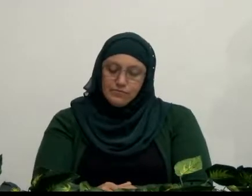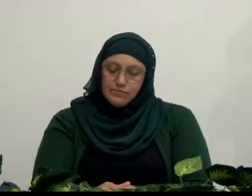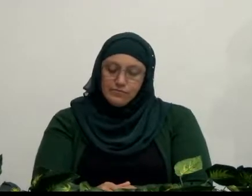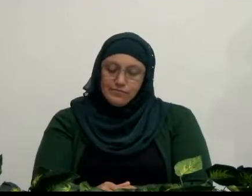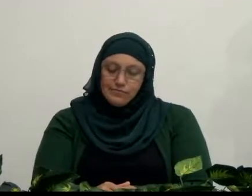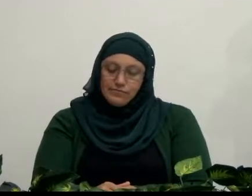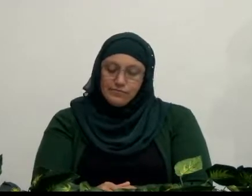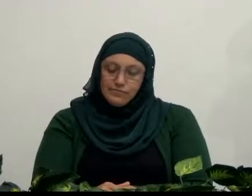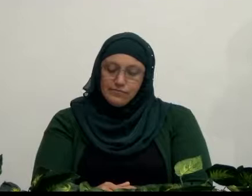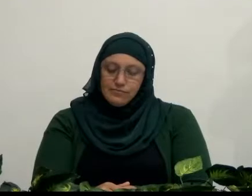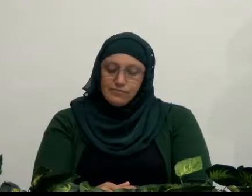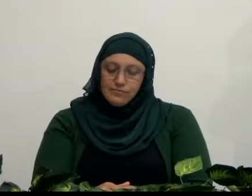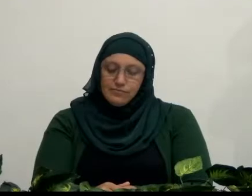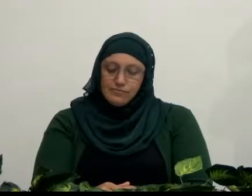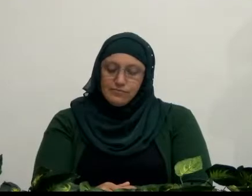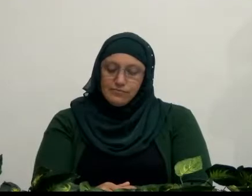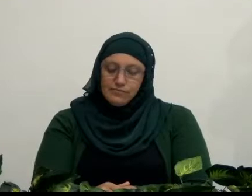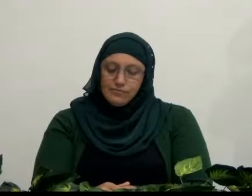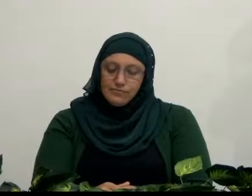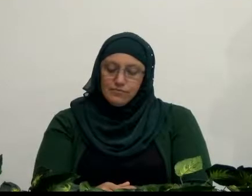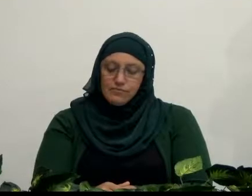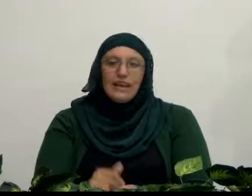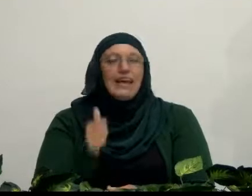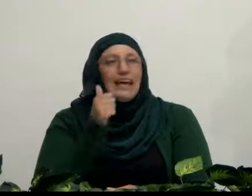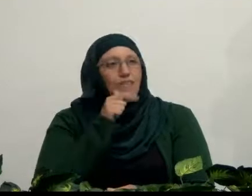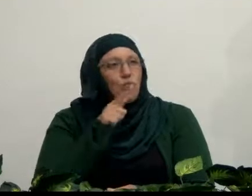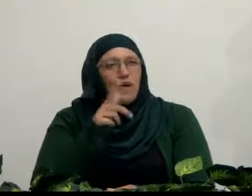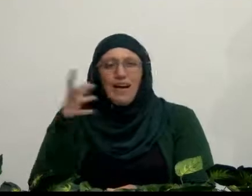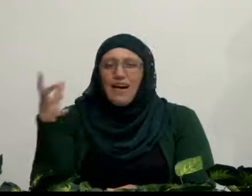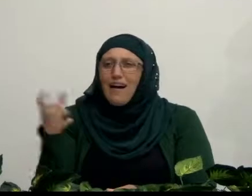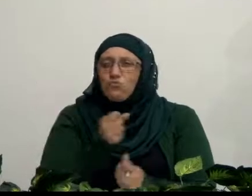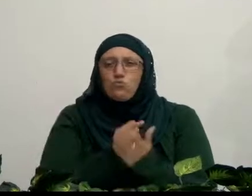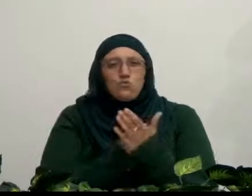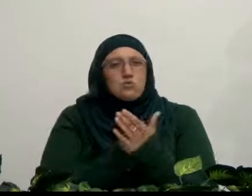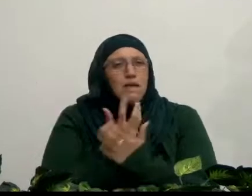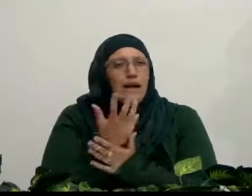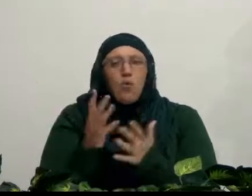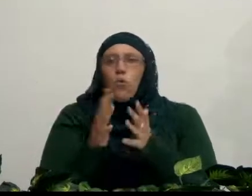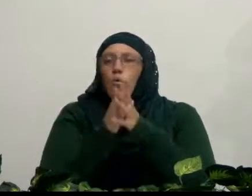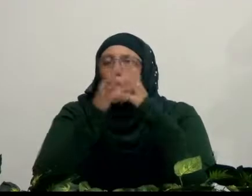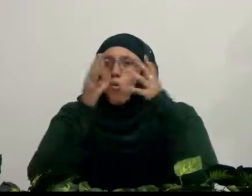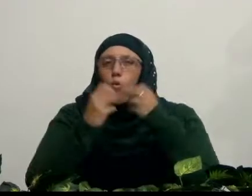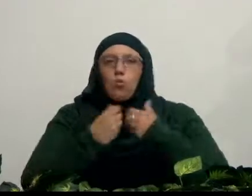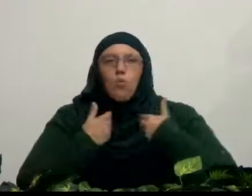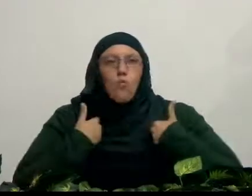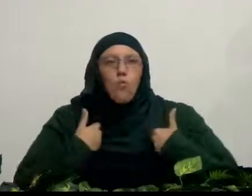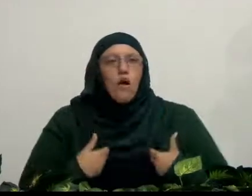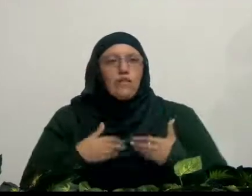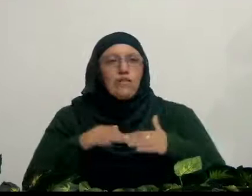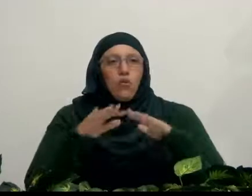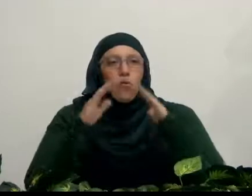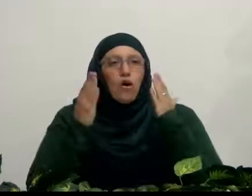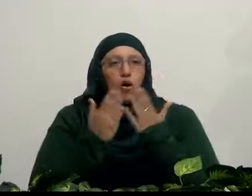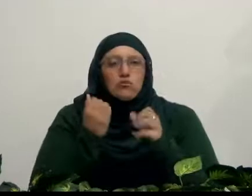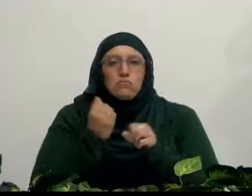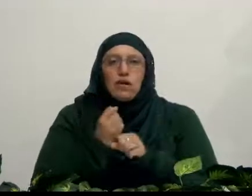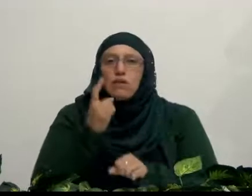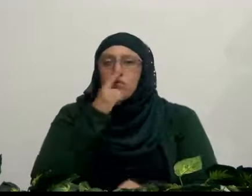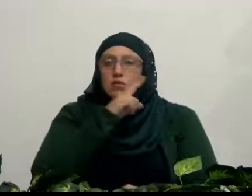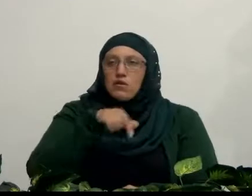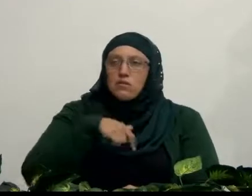ألفت بين قلوبهم. If you had to spend the whole wealth of the world to bring people together so